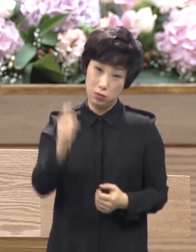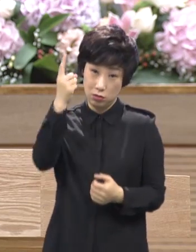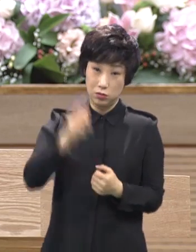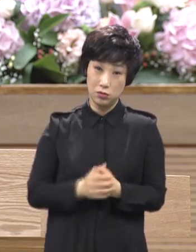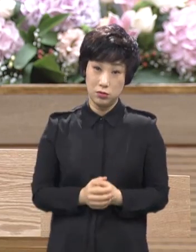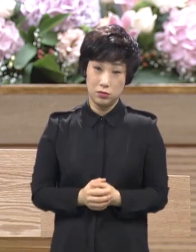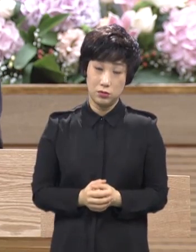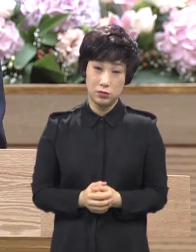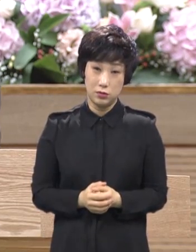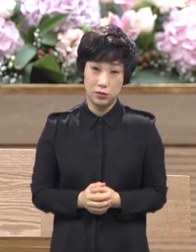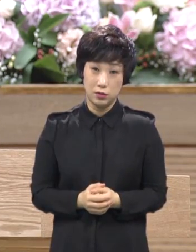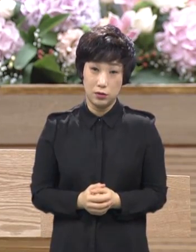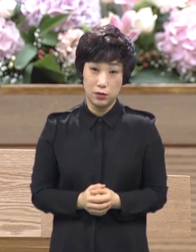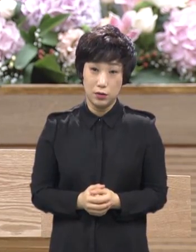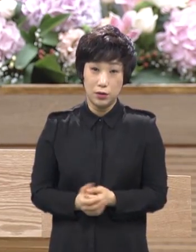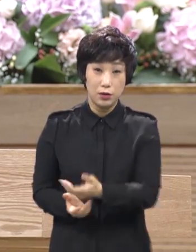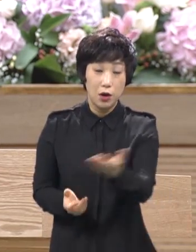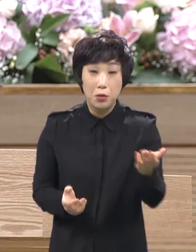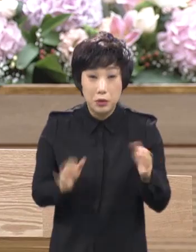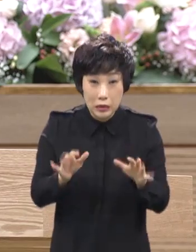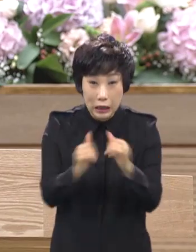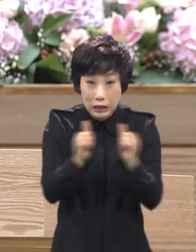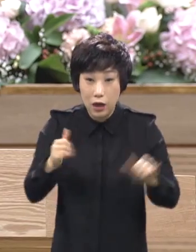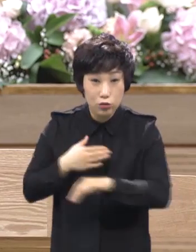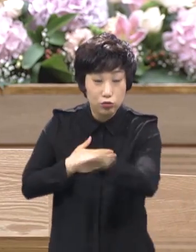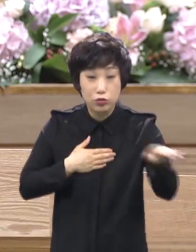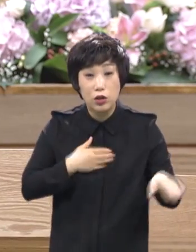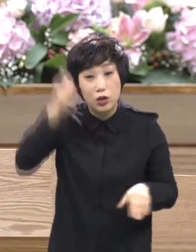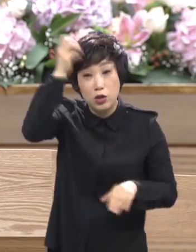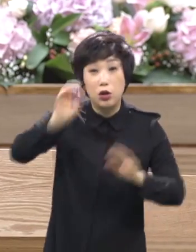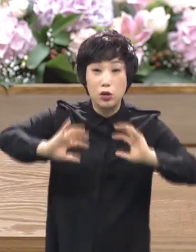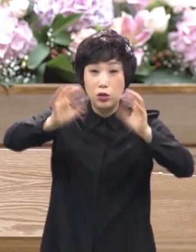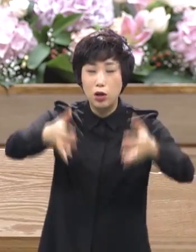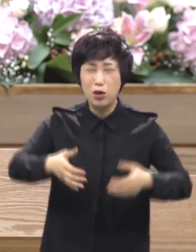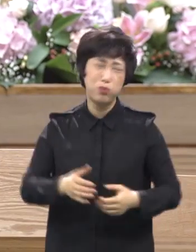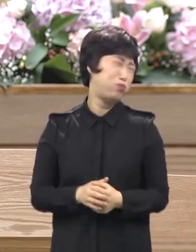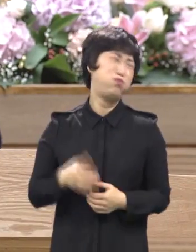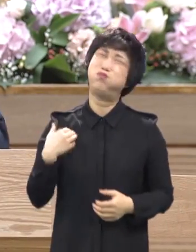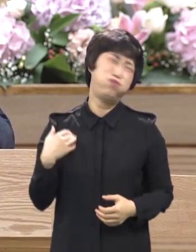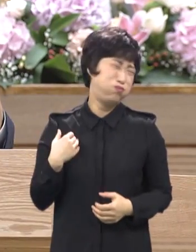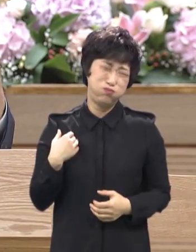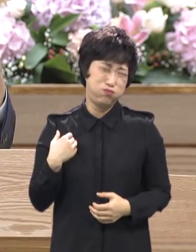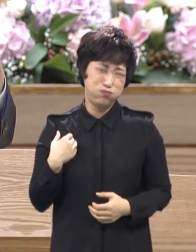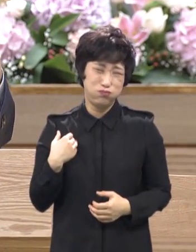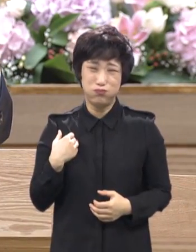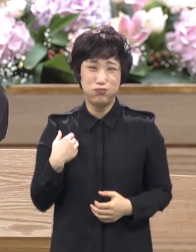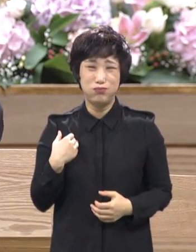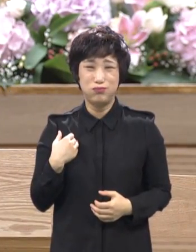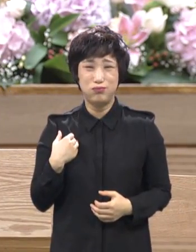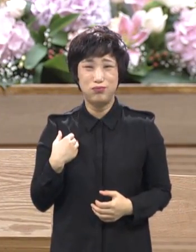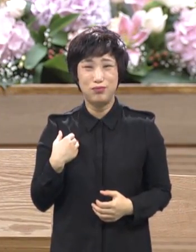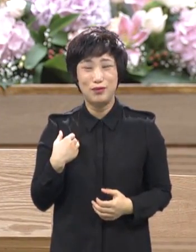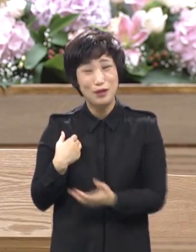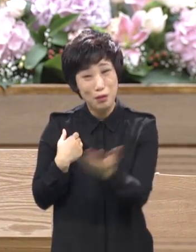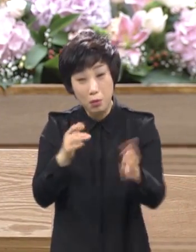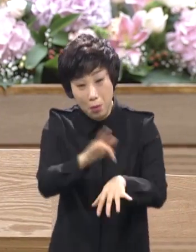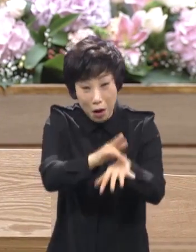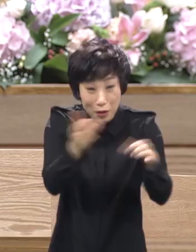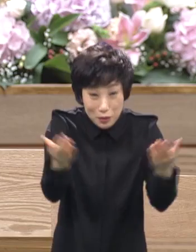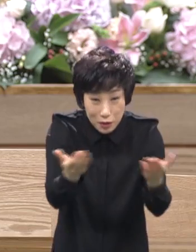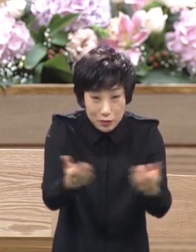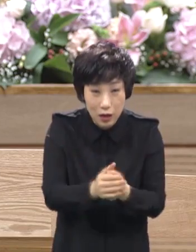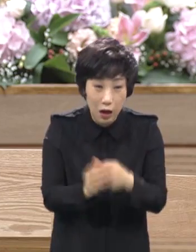말입니다. 그러니까 인간은 영적 세계를 전혀 몰라서 마귀